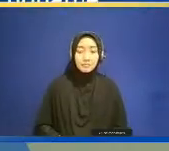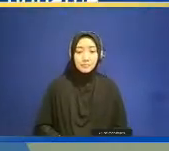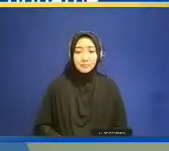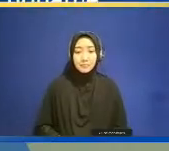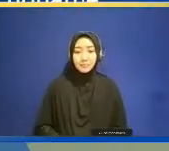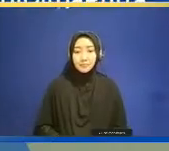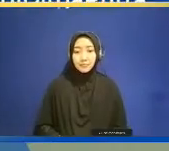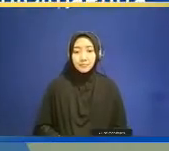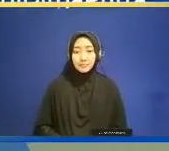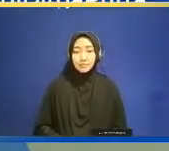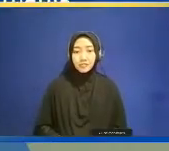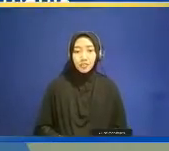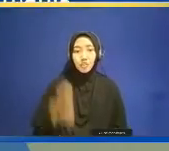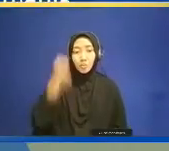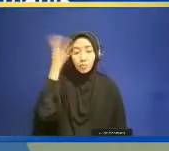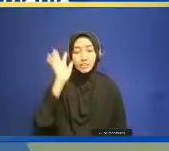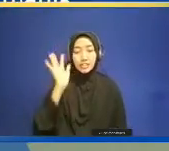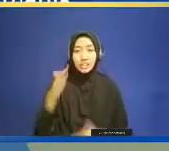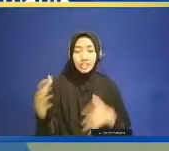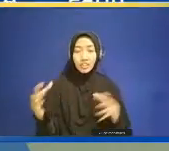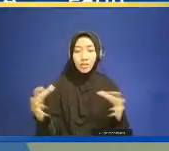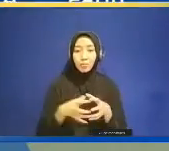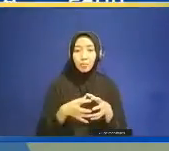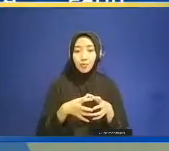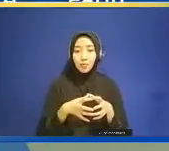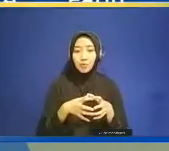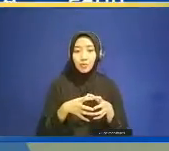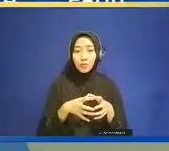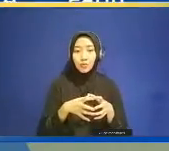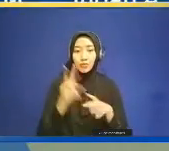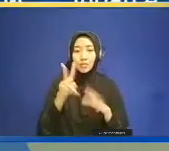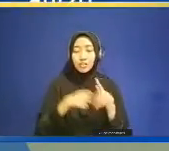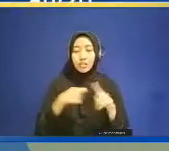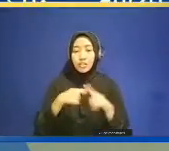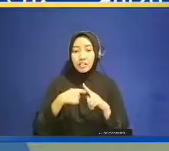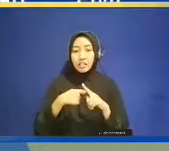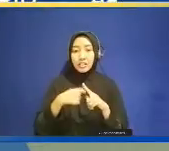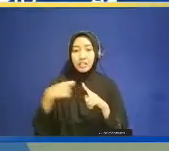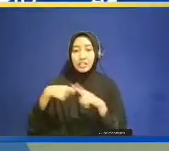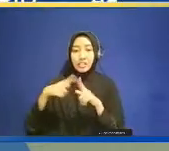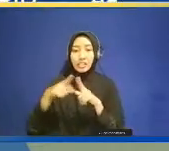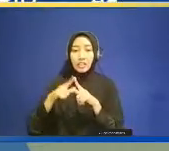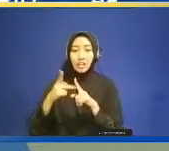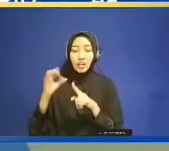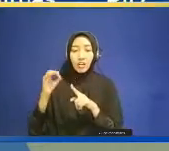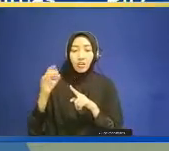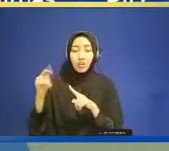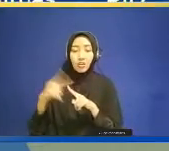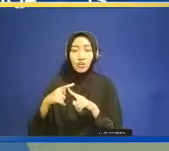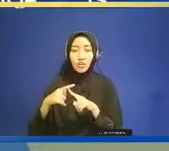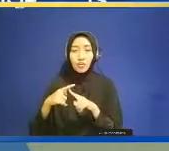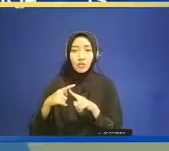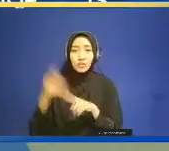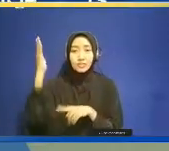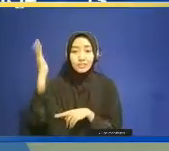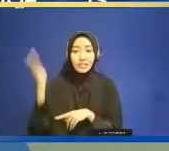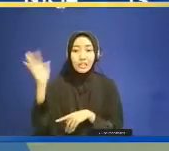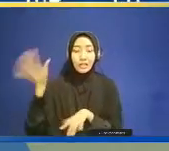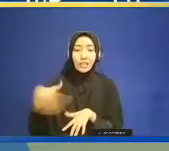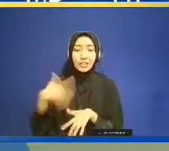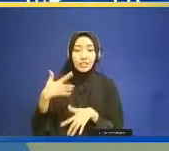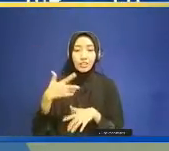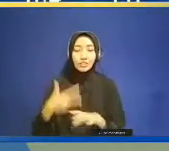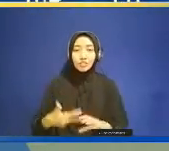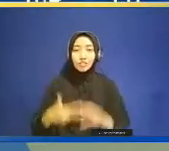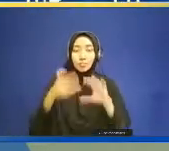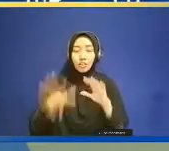jangan lupa join-nya melalui lngkah Hut yang tercantum di layar maupun di kolom Chat Zoom ataupun kolom